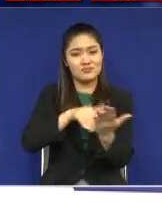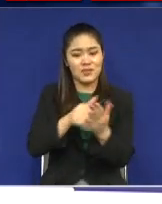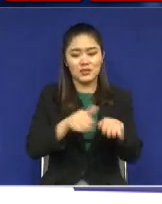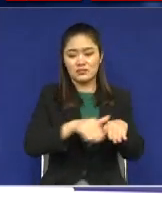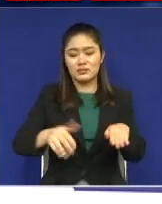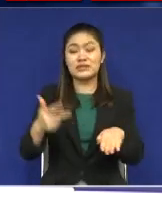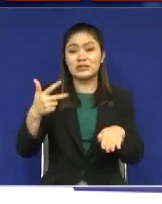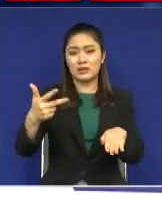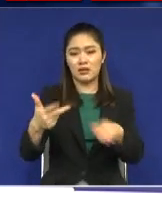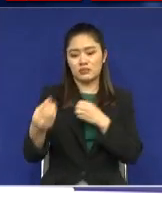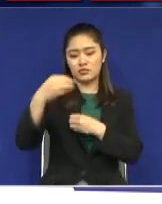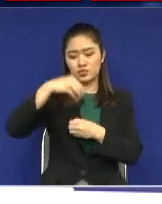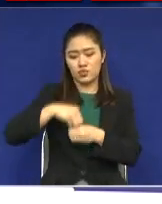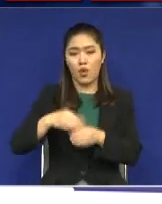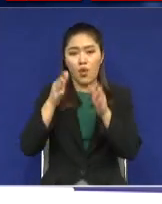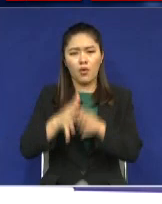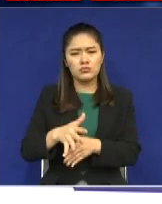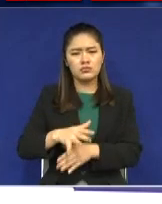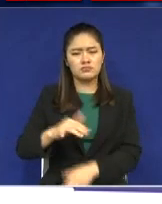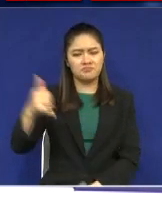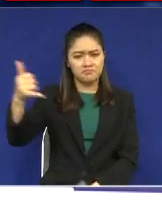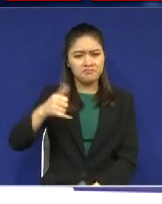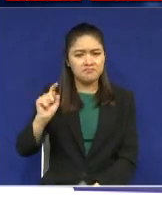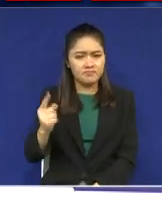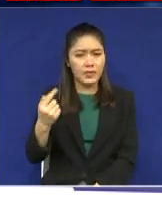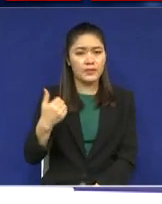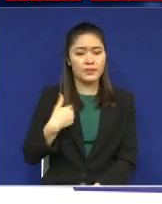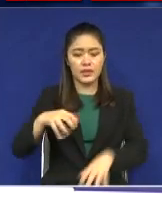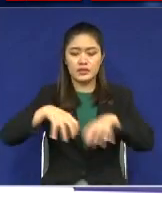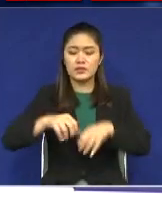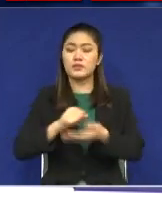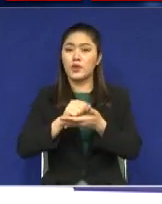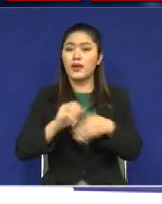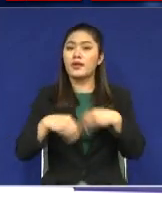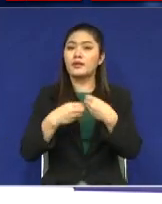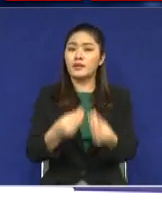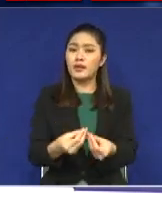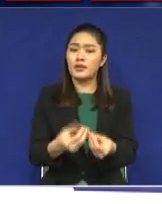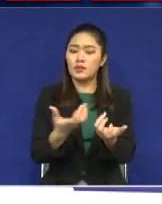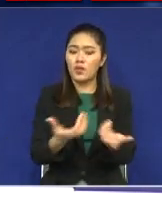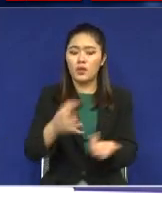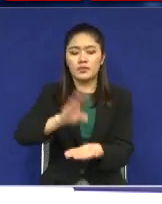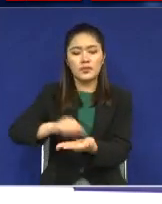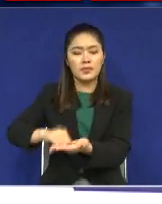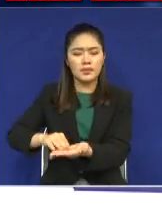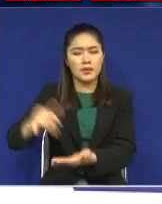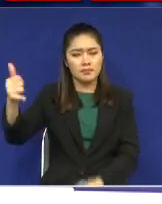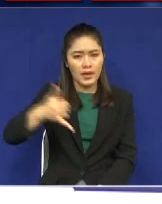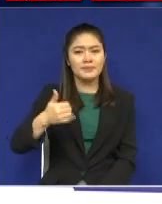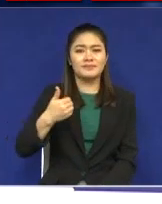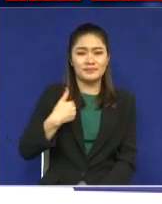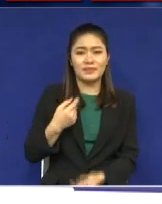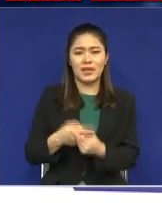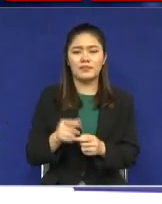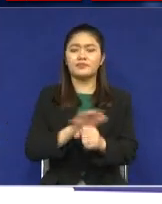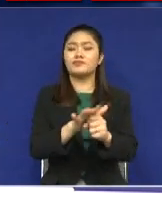ที่จะมีผู้ป่วยหลงเข้ามาในสถานที่ทำงานหรือในสถานที่ที่จัดแพ็คของบ้างหรือเปล่าอาจจะมีหลุดมาบ้างนะครับแต่ไ